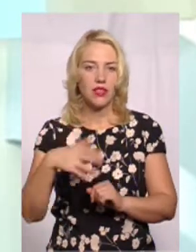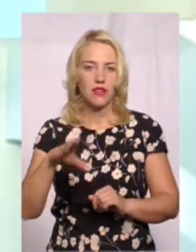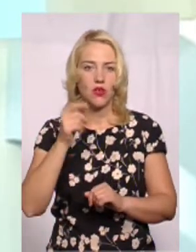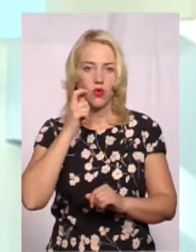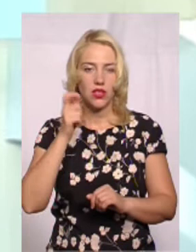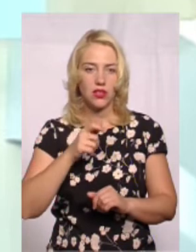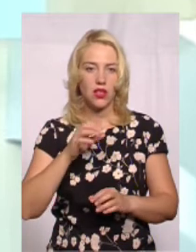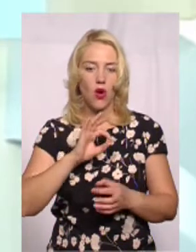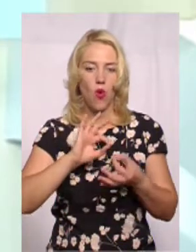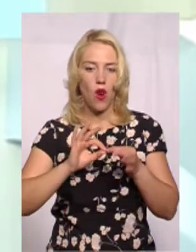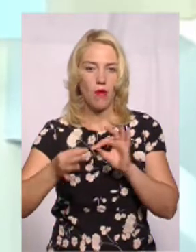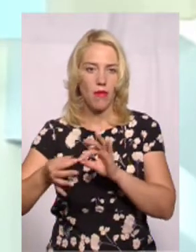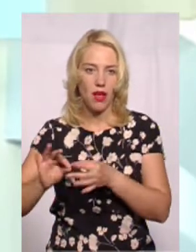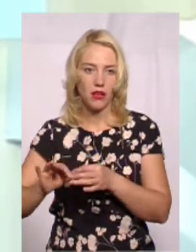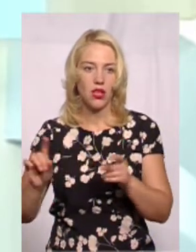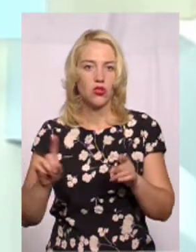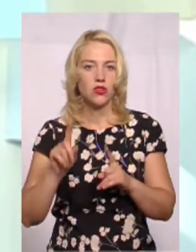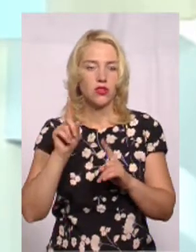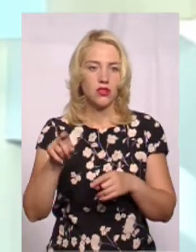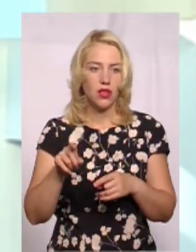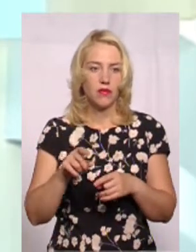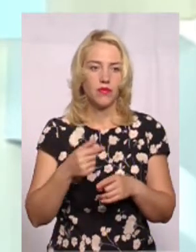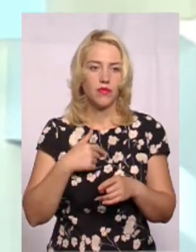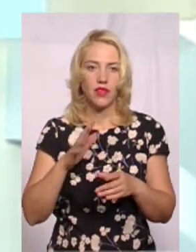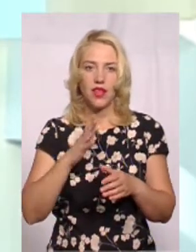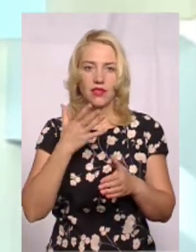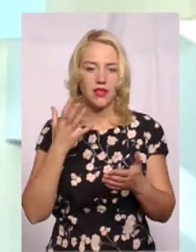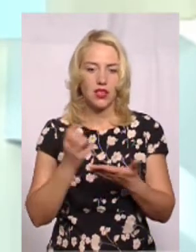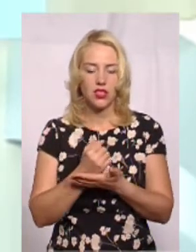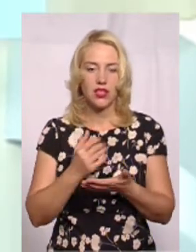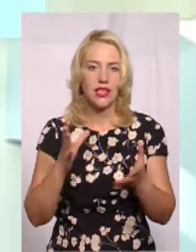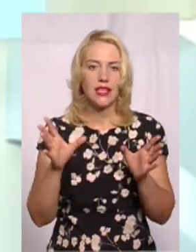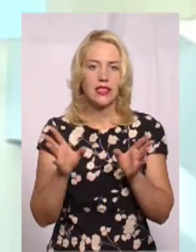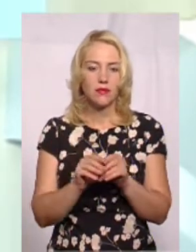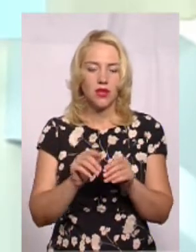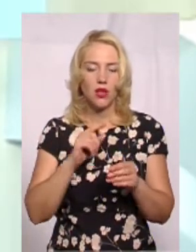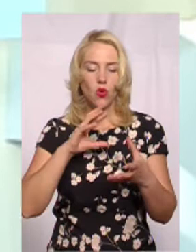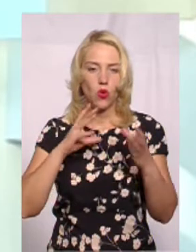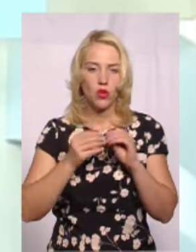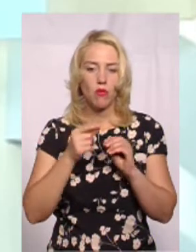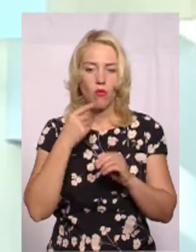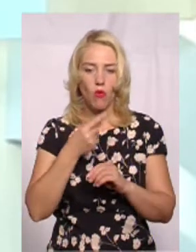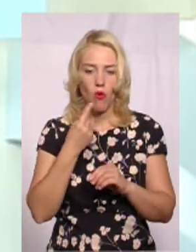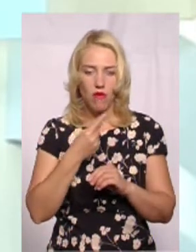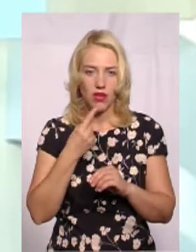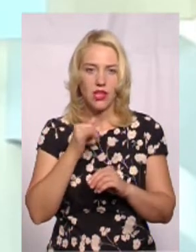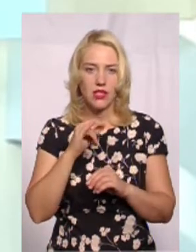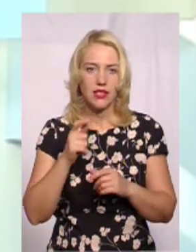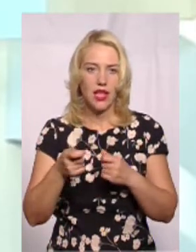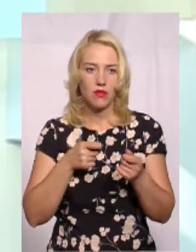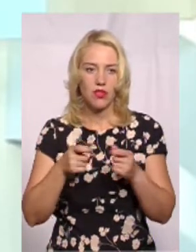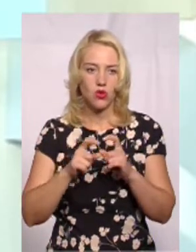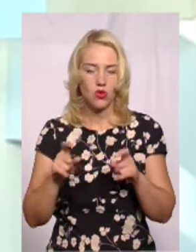олімпіад. І, власне, щось там не знайшли вони спільної мови з адміністрацією школи, я так розумію, з управлінням. Він